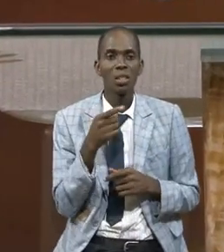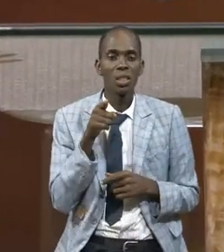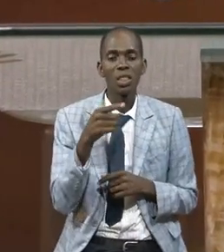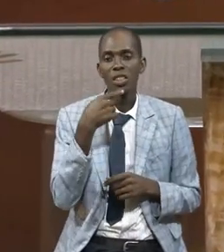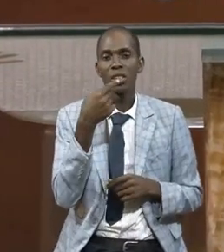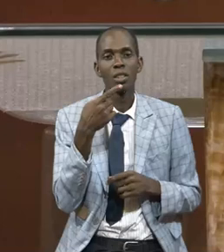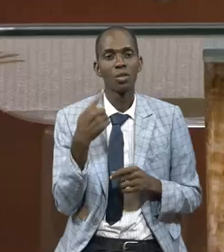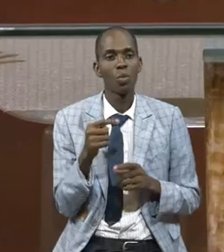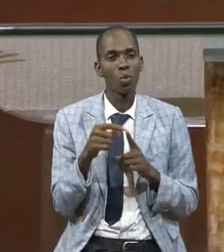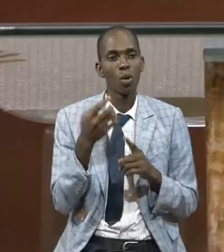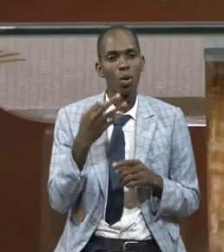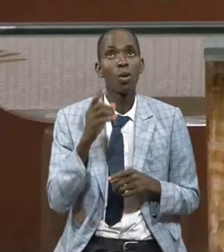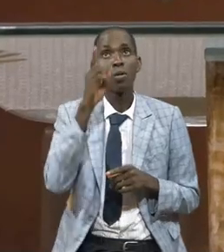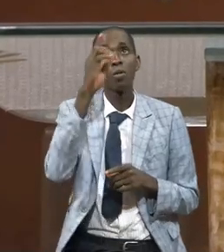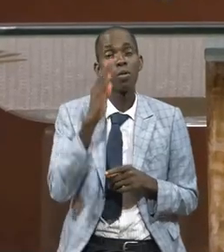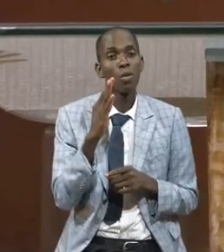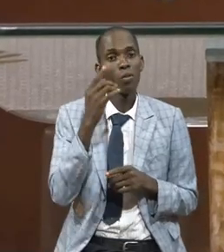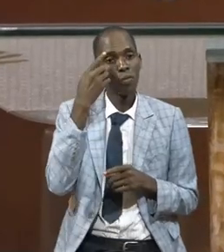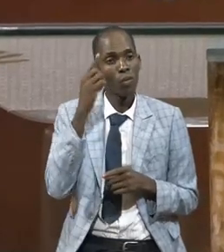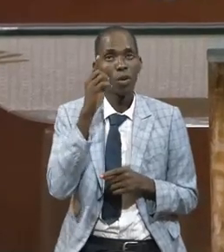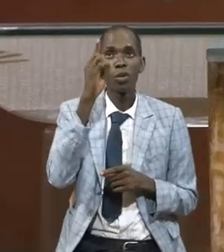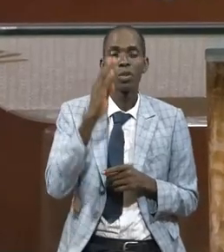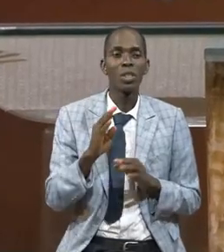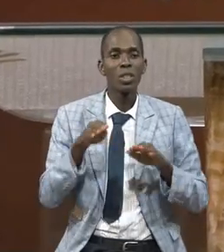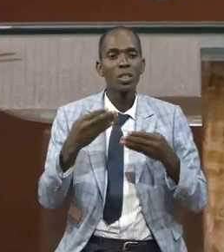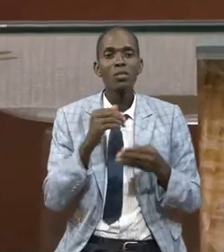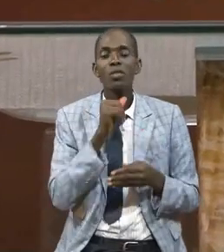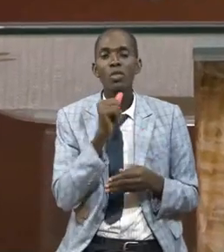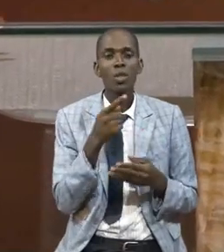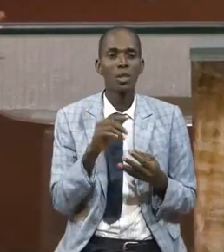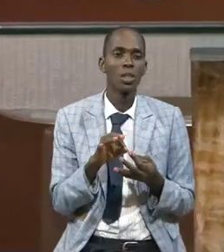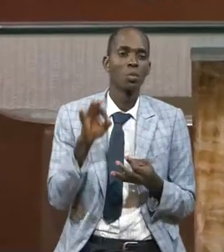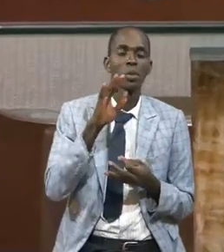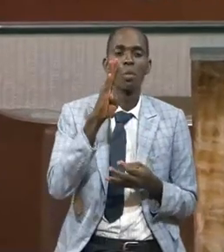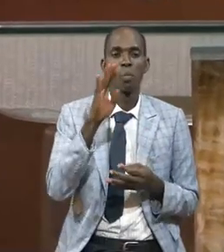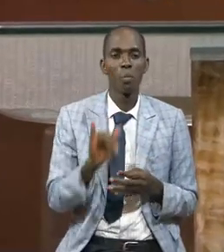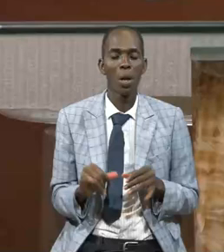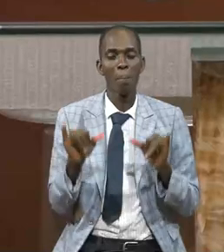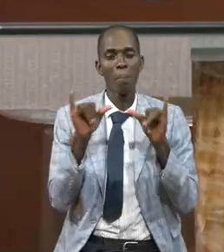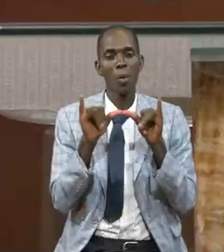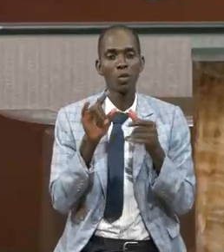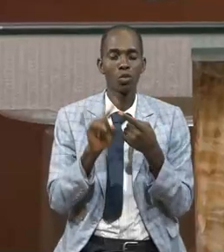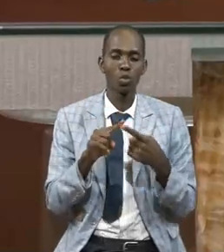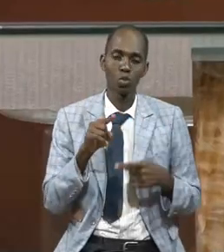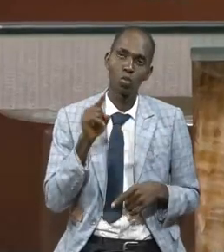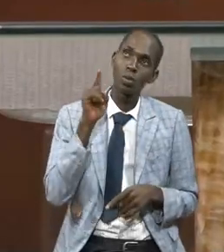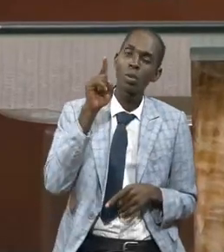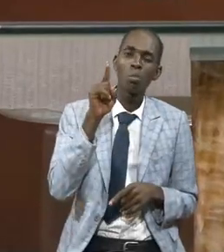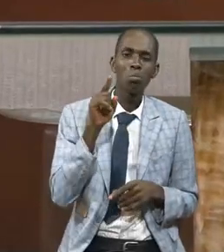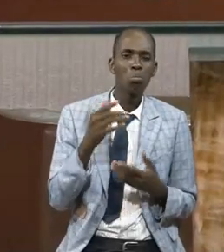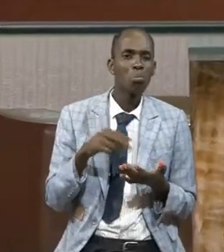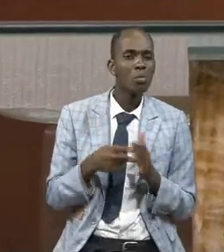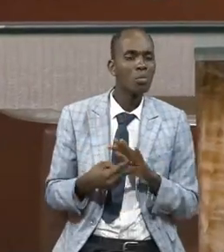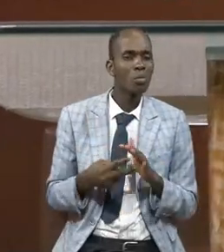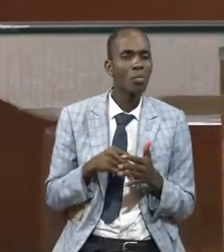Parce que, car celui que Dieu a envoyé dit les paroles de Dieu, parce que Dieu ne lui donne pas l'esprit avec mesure. Cela veut dire